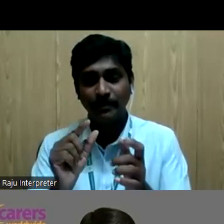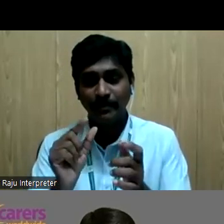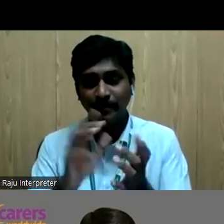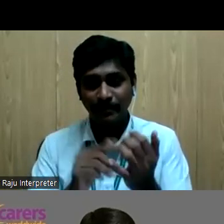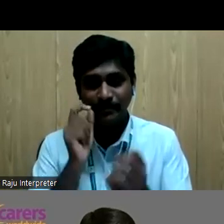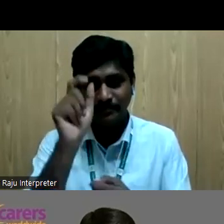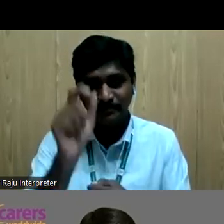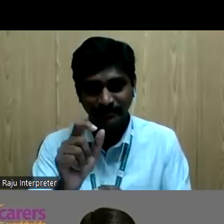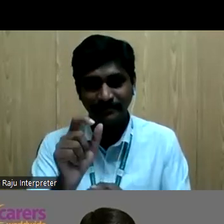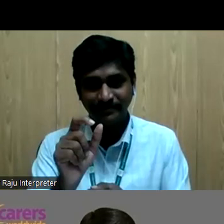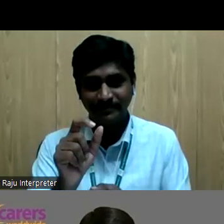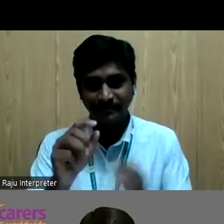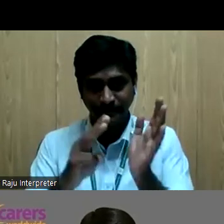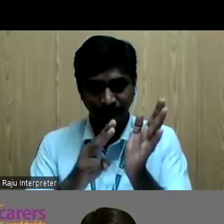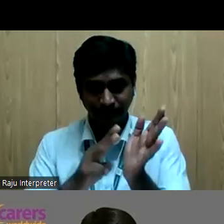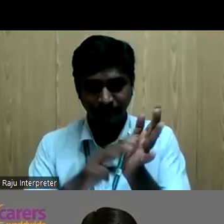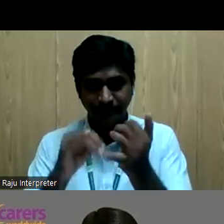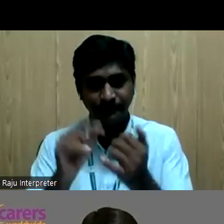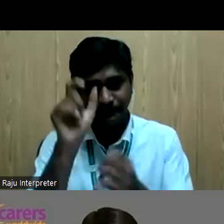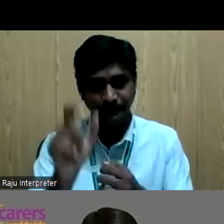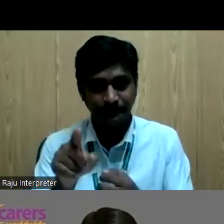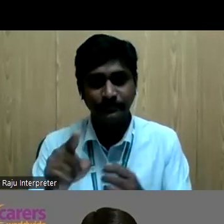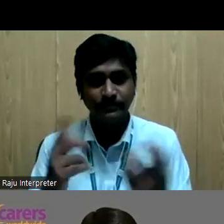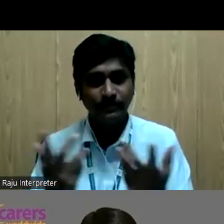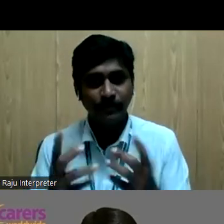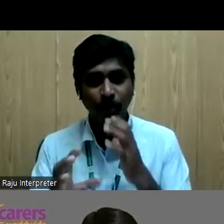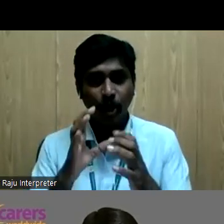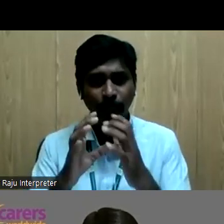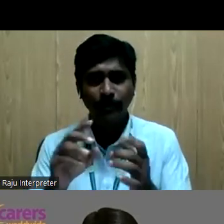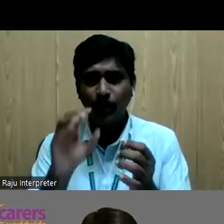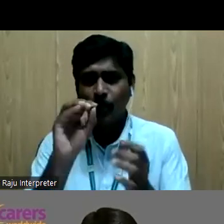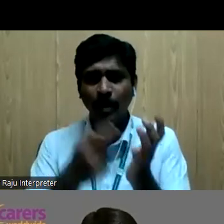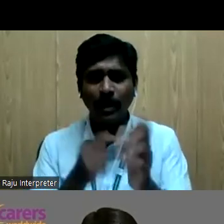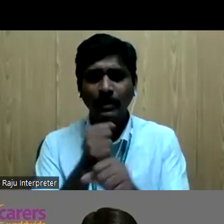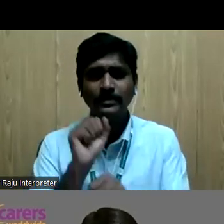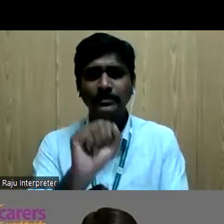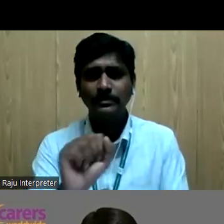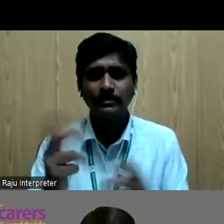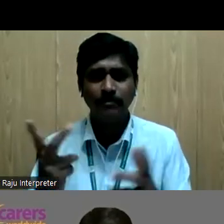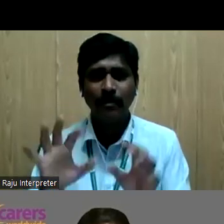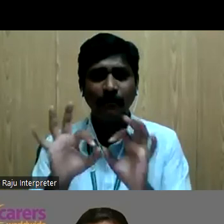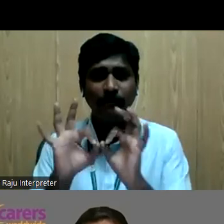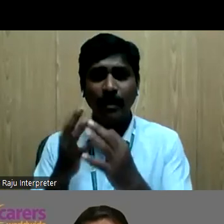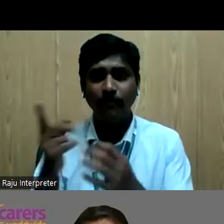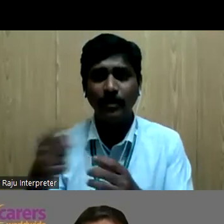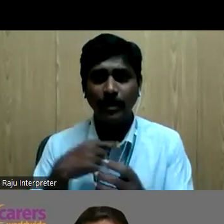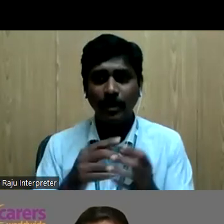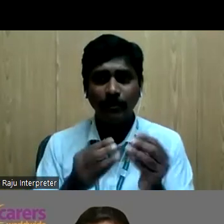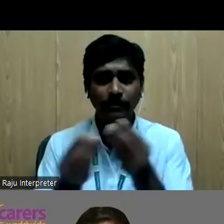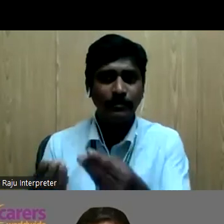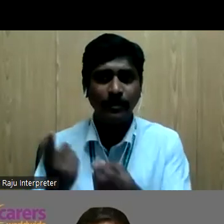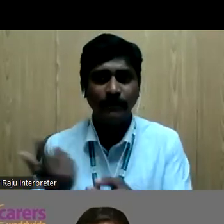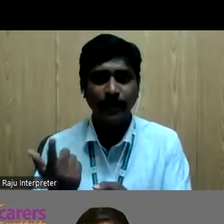अगर आप ये बता पाए कि how do organizations like Sadhana provide support to families and what is the I know a lot